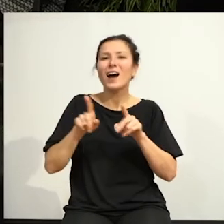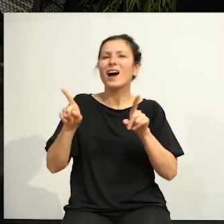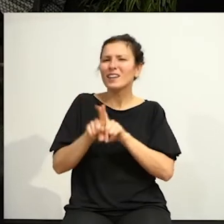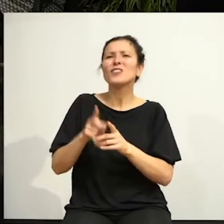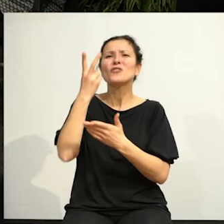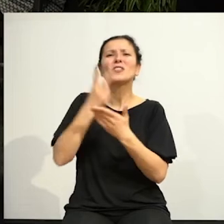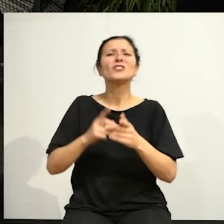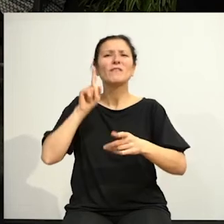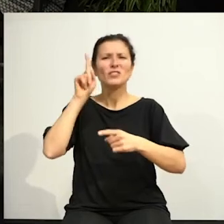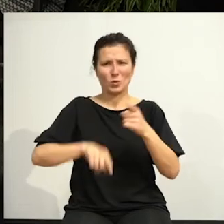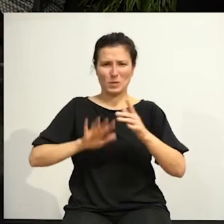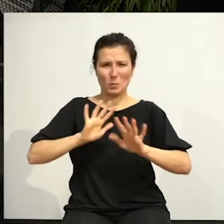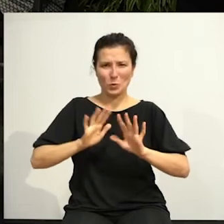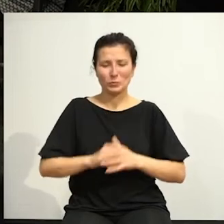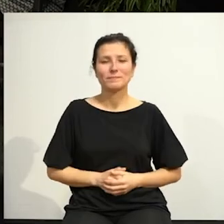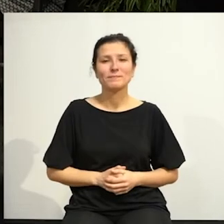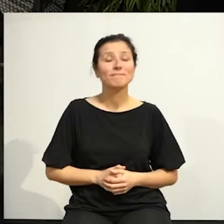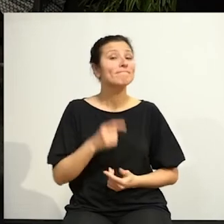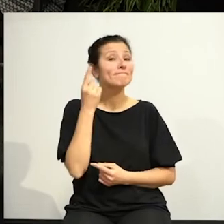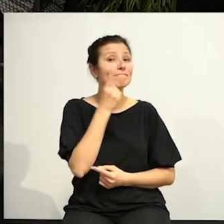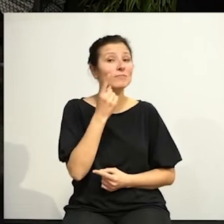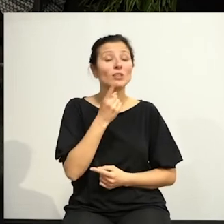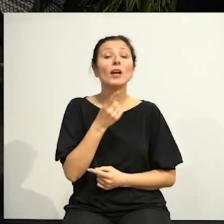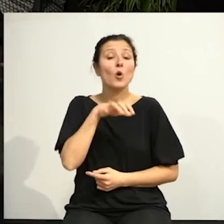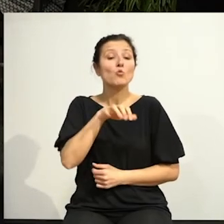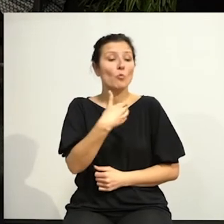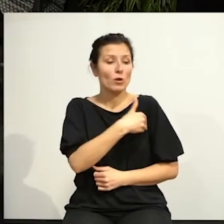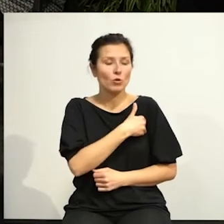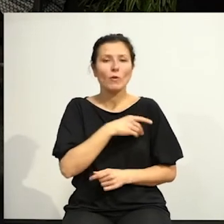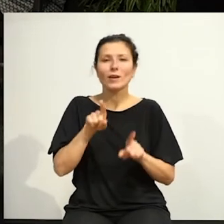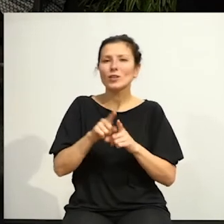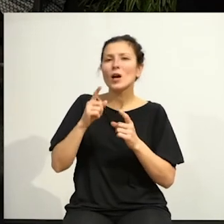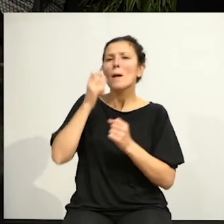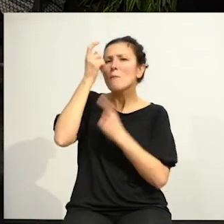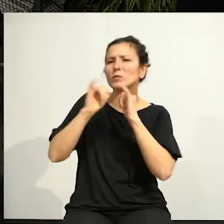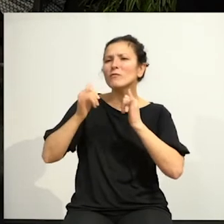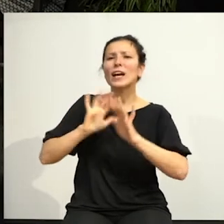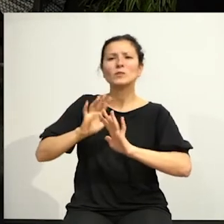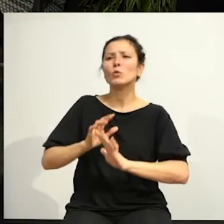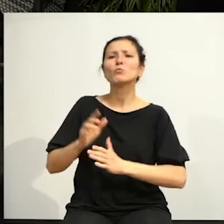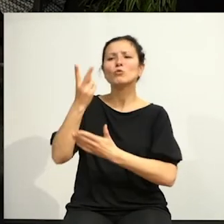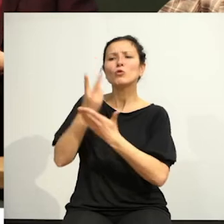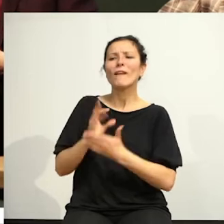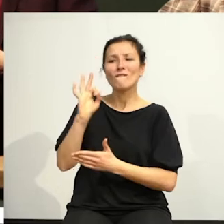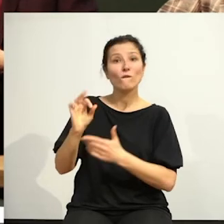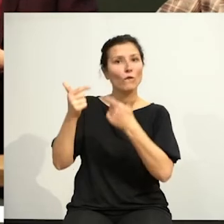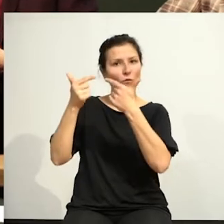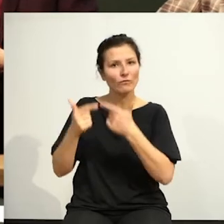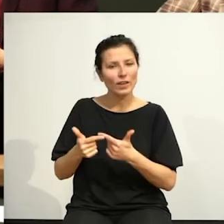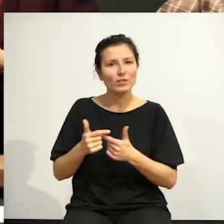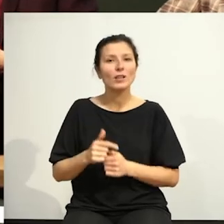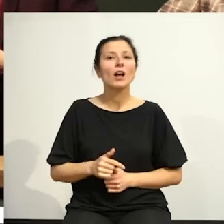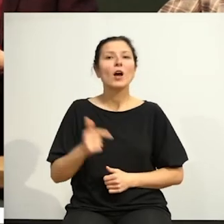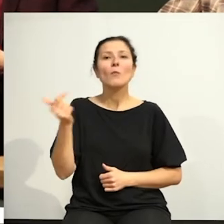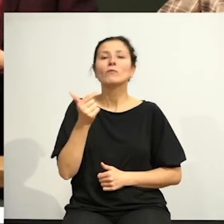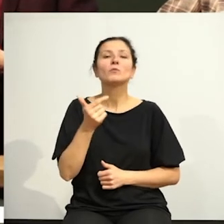ale myślę, że tutaj jeżeli chodzi o szkołę i pomysł na czytanie Norwida, to powinniśmy iść za tym